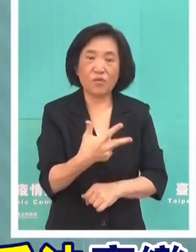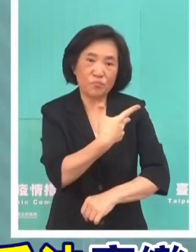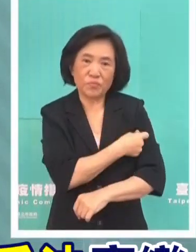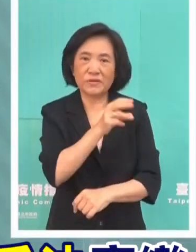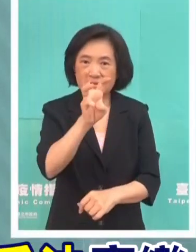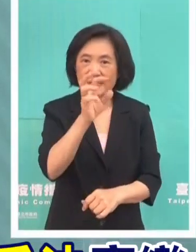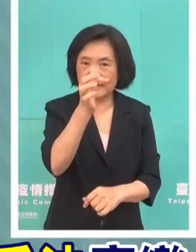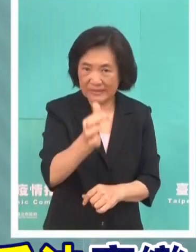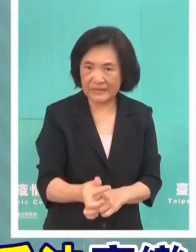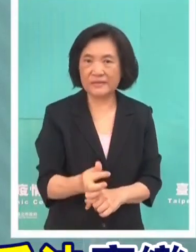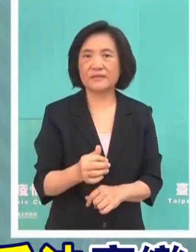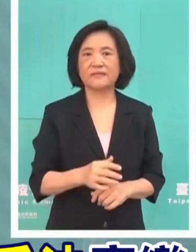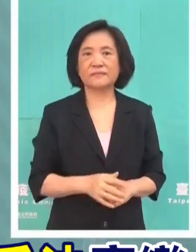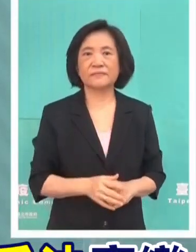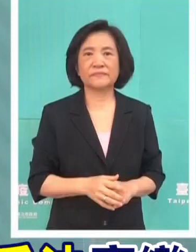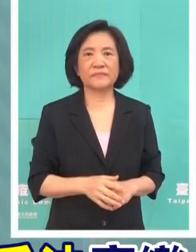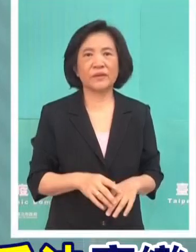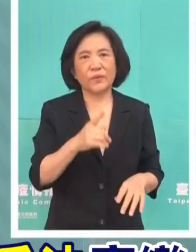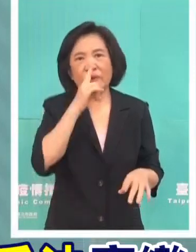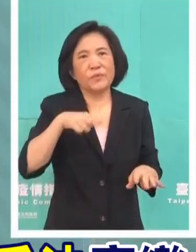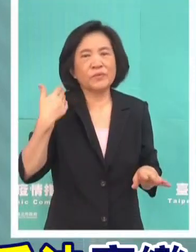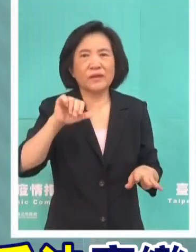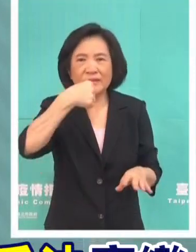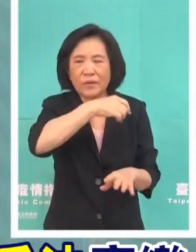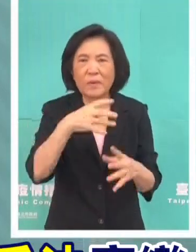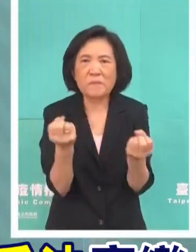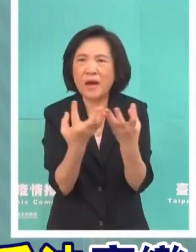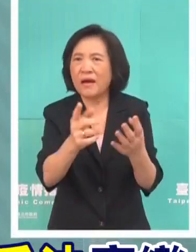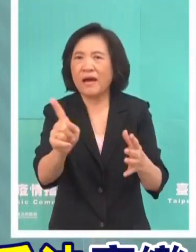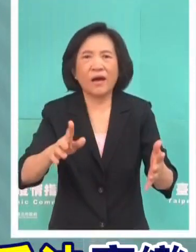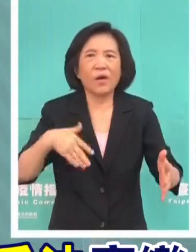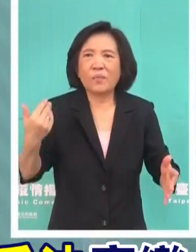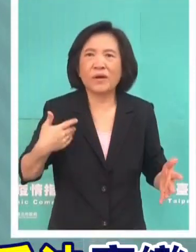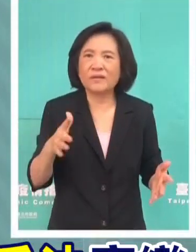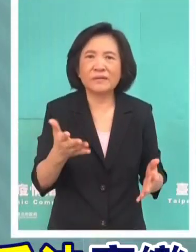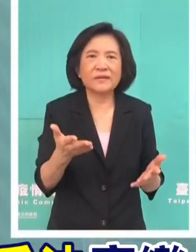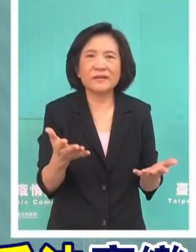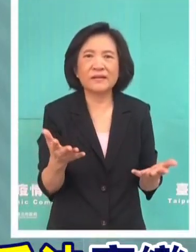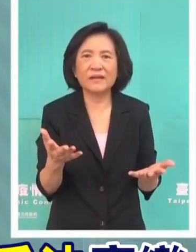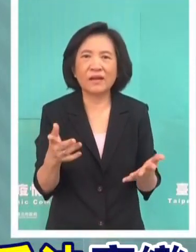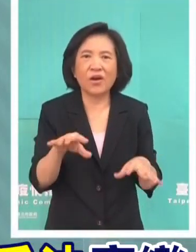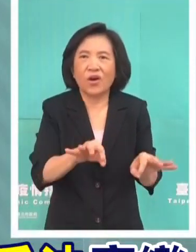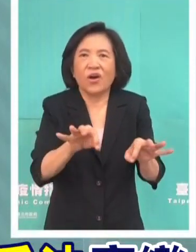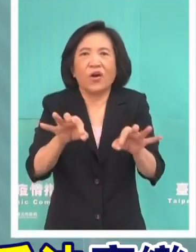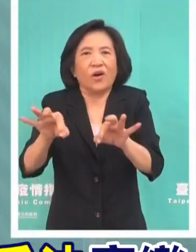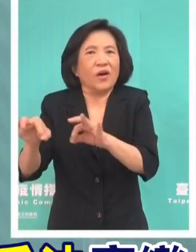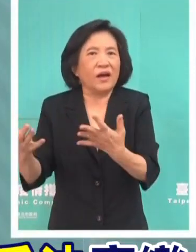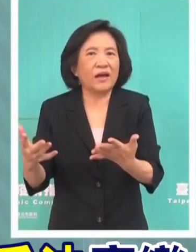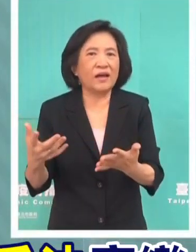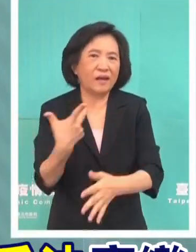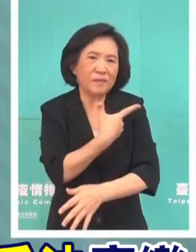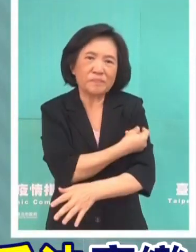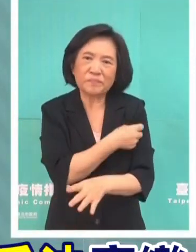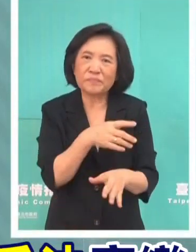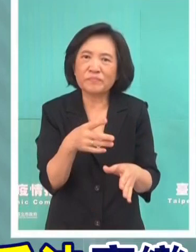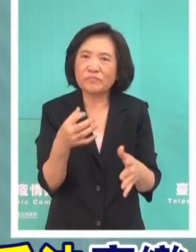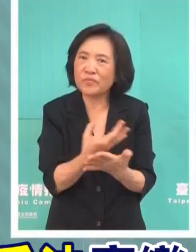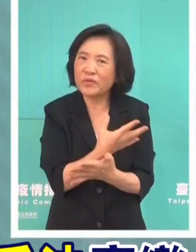苗。我也不晓得说到底台湾发生什么事，到底怎么样拖拖拉拉的。那是这样